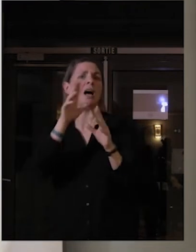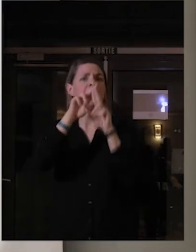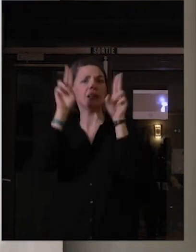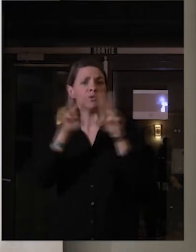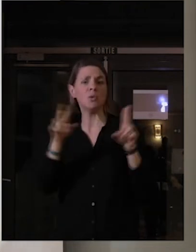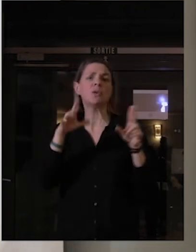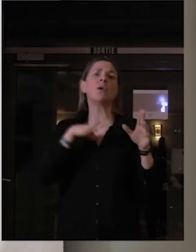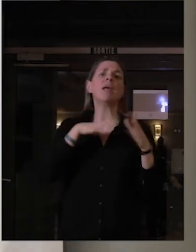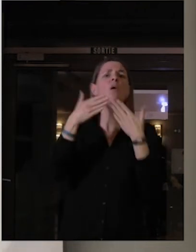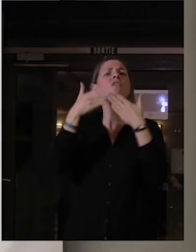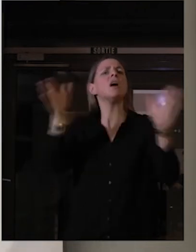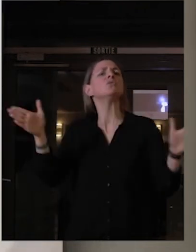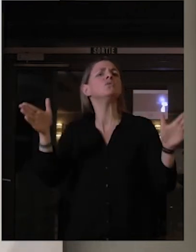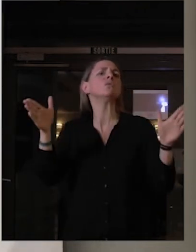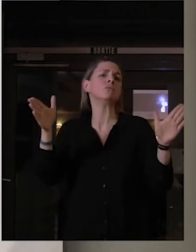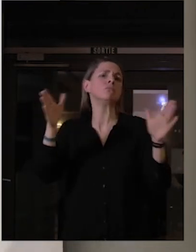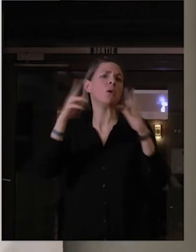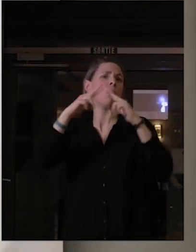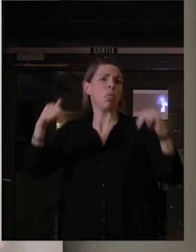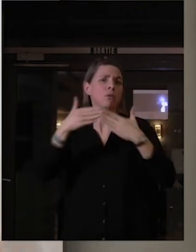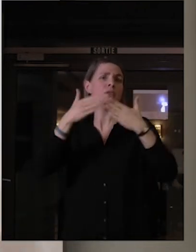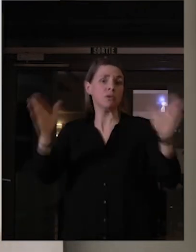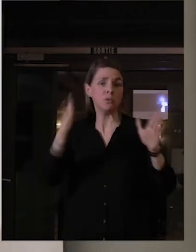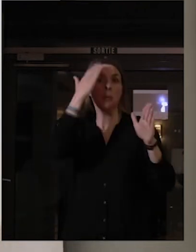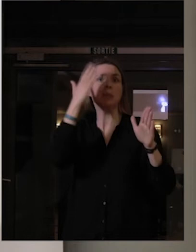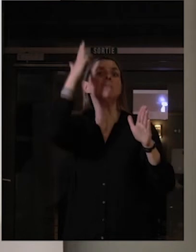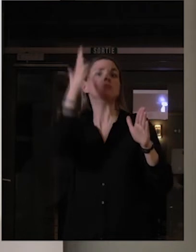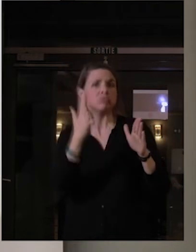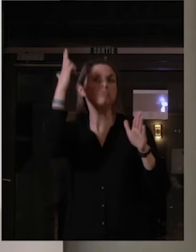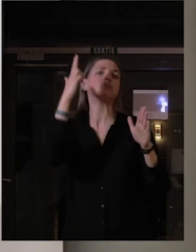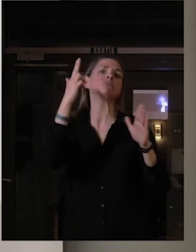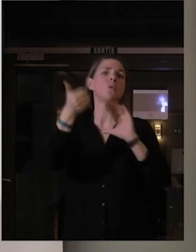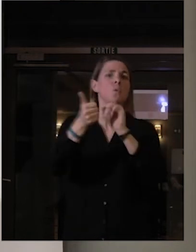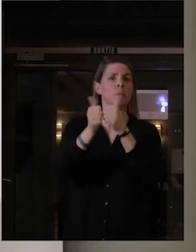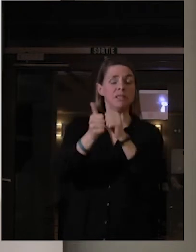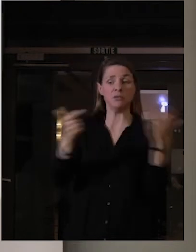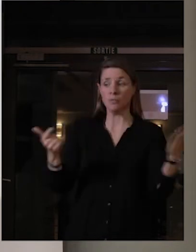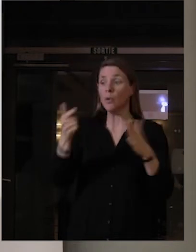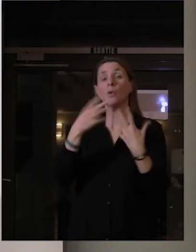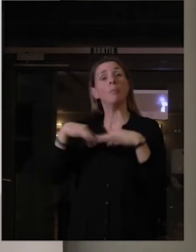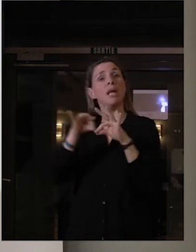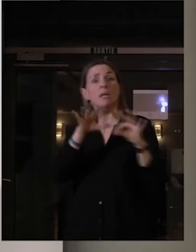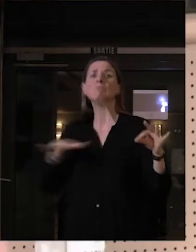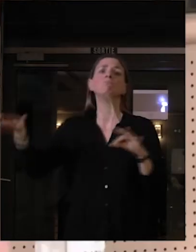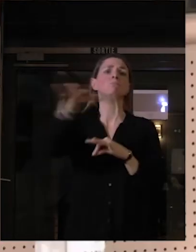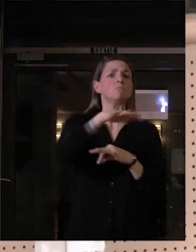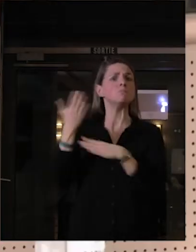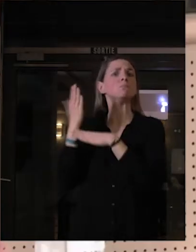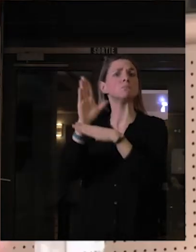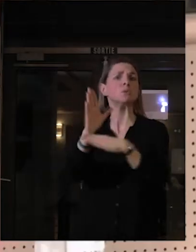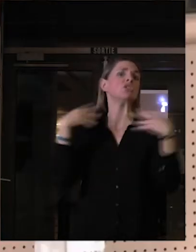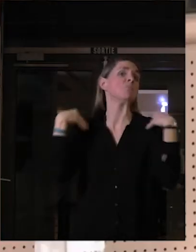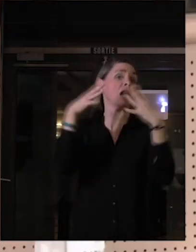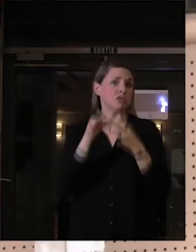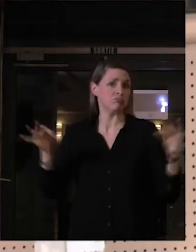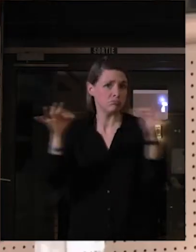d'ouverture. Donc c'est tout simplement une cérémonie qui permet de lancer la compétition. Et on est, en fait, tous les pays représentés dans le gymnase. On